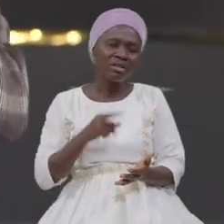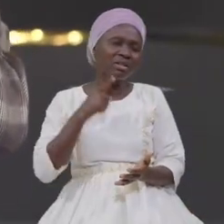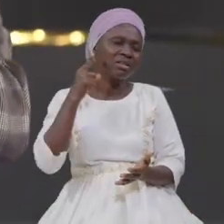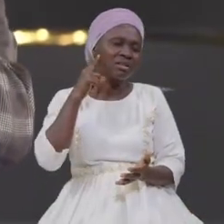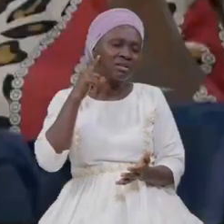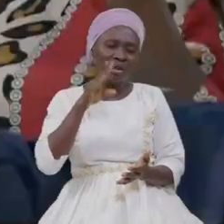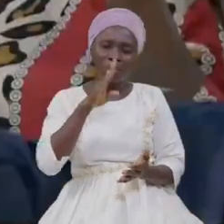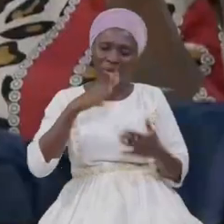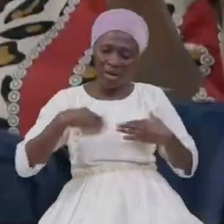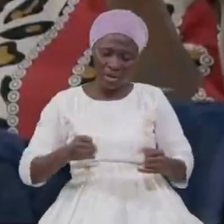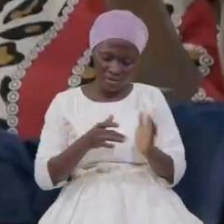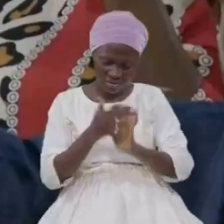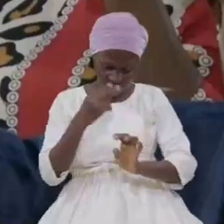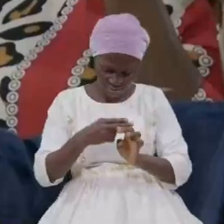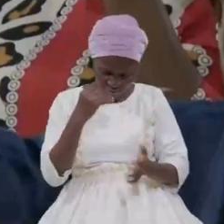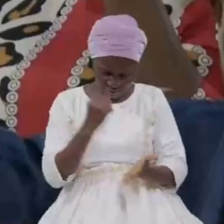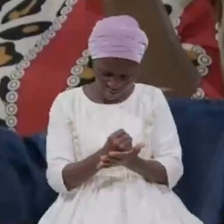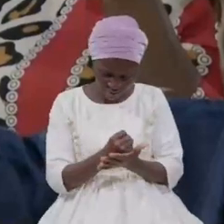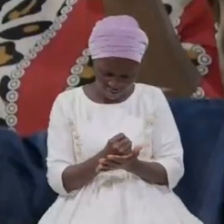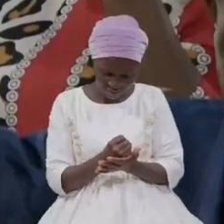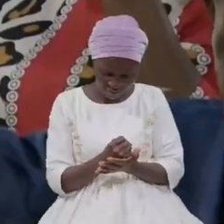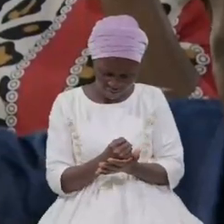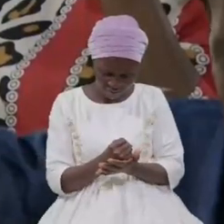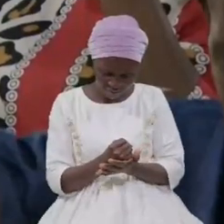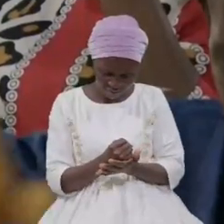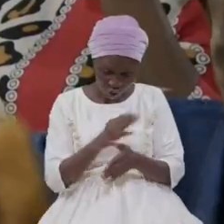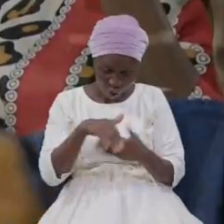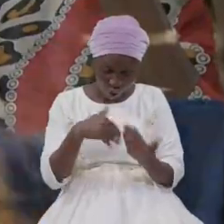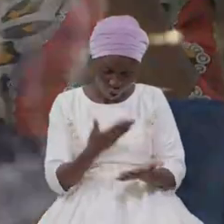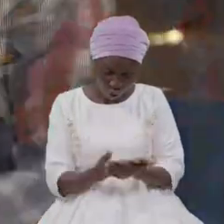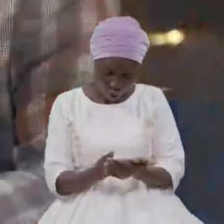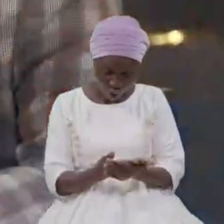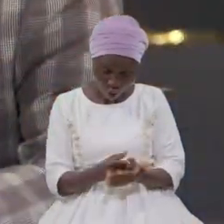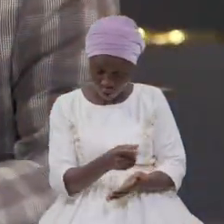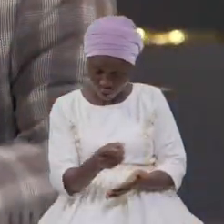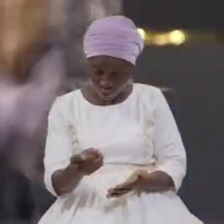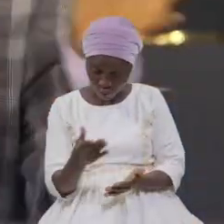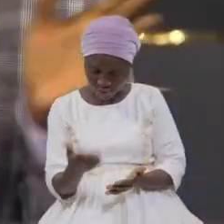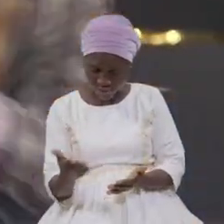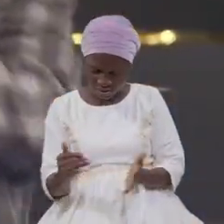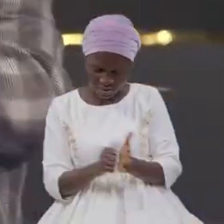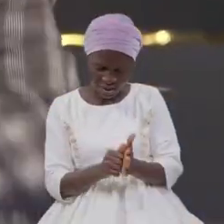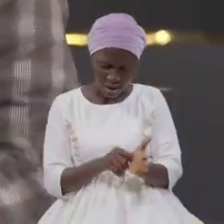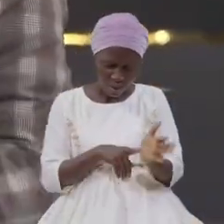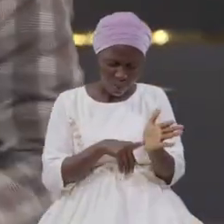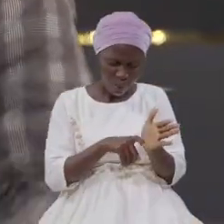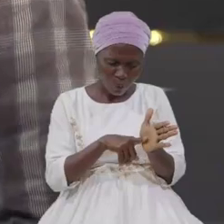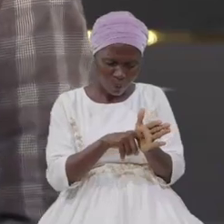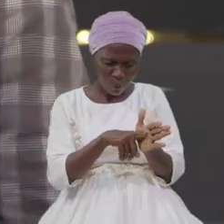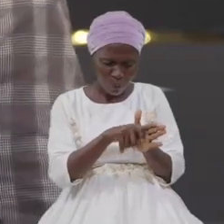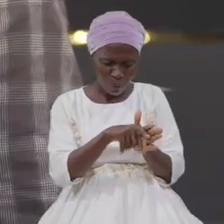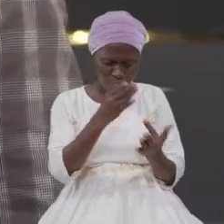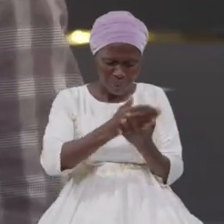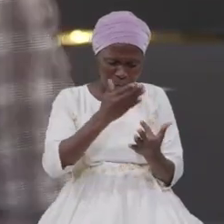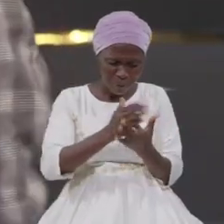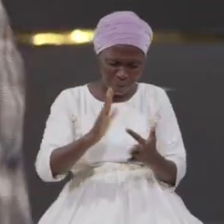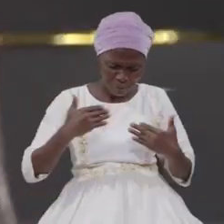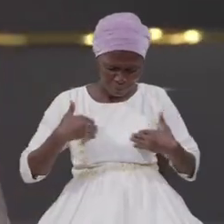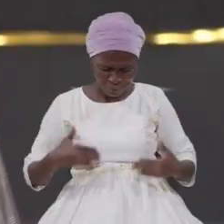Mutisme, soit guéri au nom de Jésus. Tout ce qui bouge dans ton corps, qui marche par-ci,